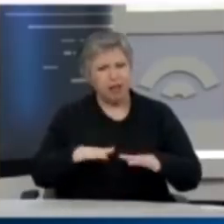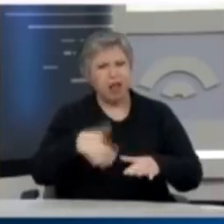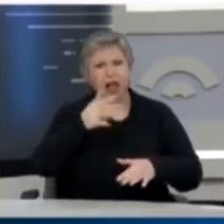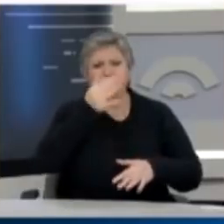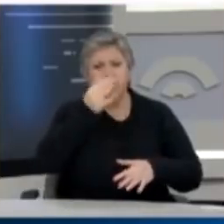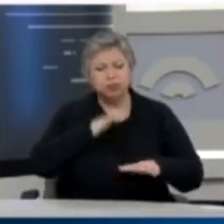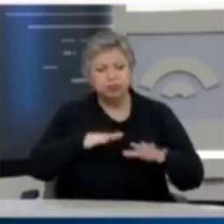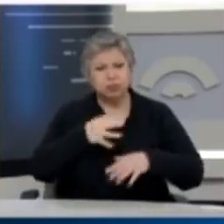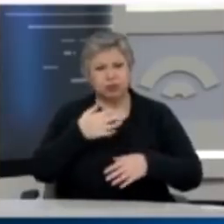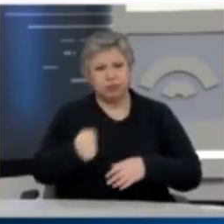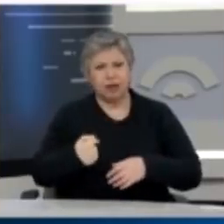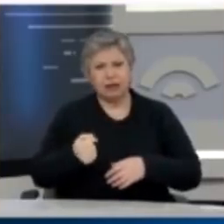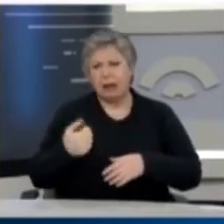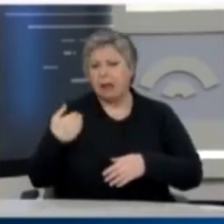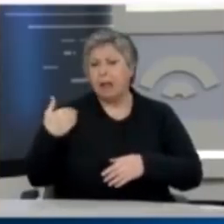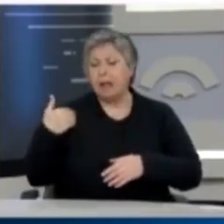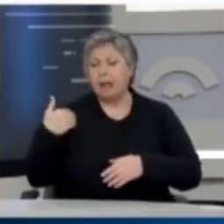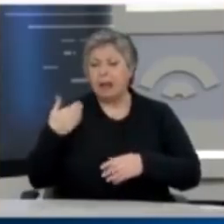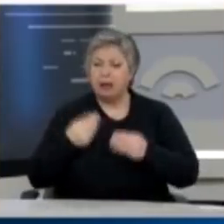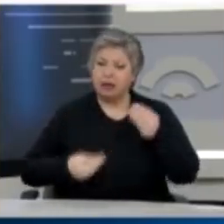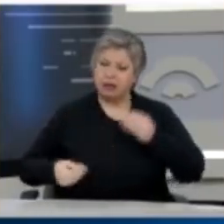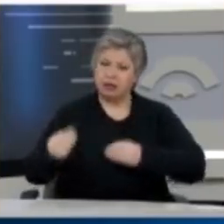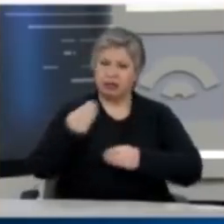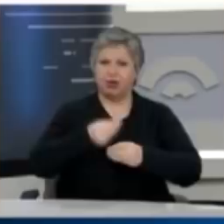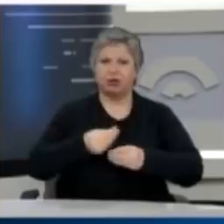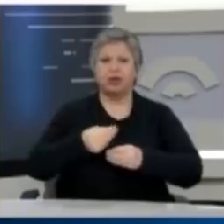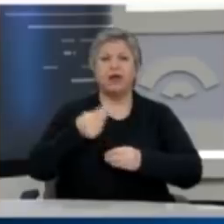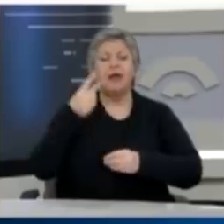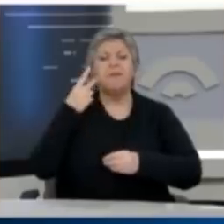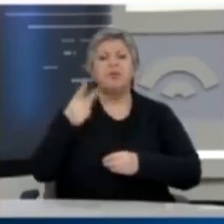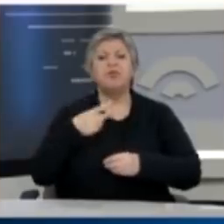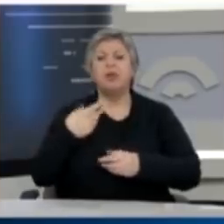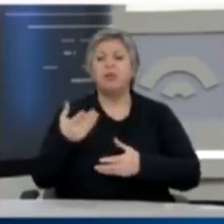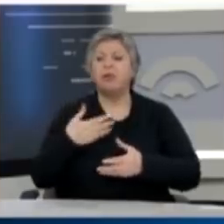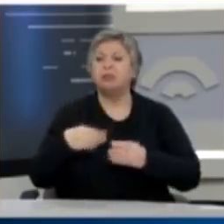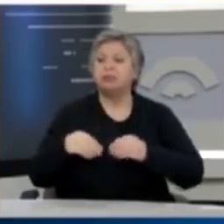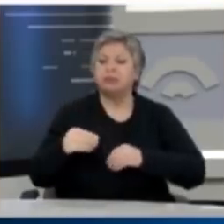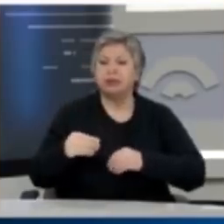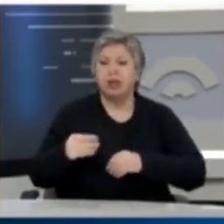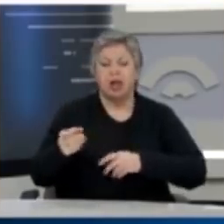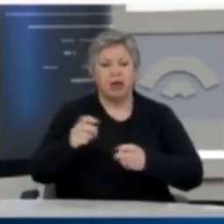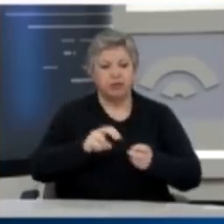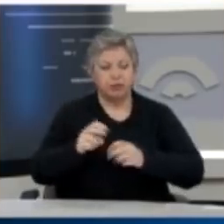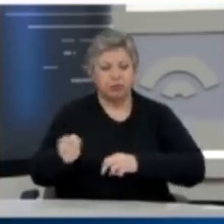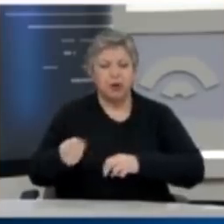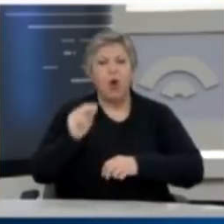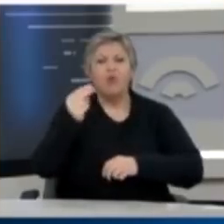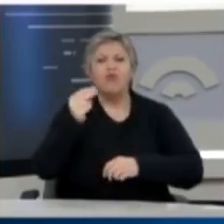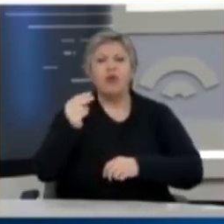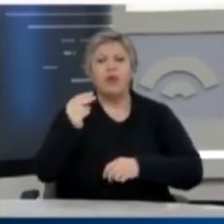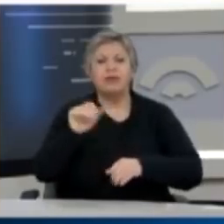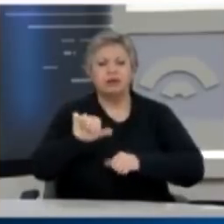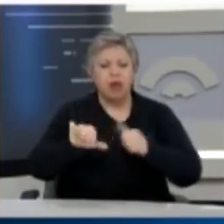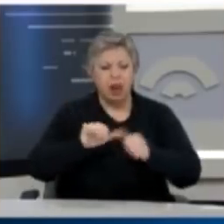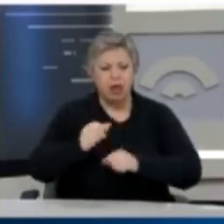Ακόμα περισσότερο το τελευταίο διάστημα, με όλο αυτό το αλυσβερίσι, το παζάρι, τις μεταγραφές, στις οποίες συμμετέχετε όλοι